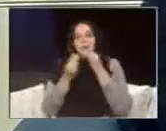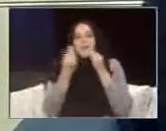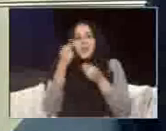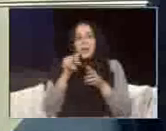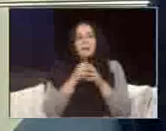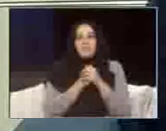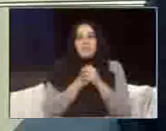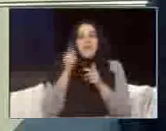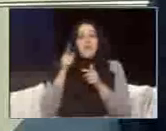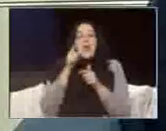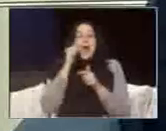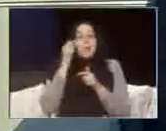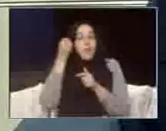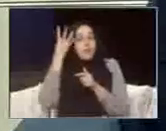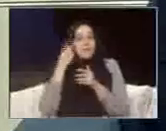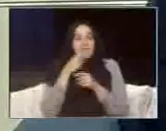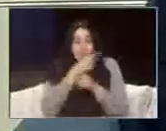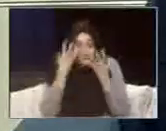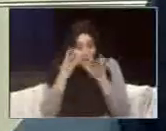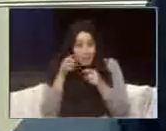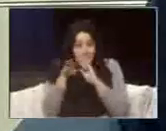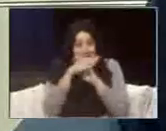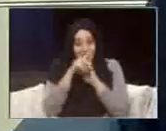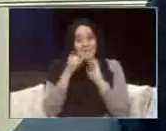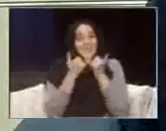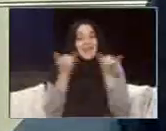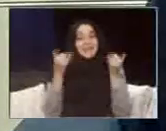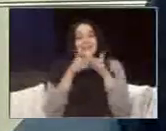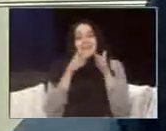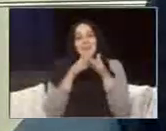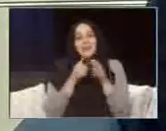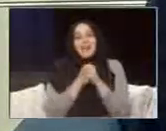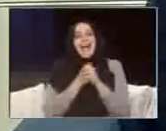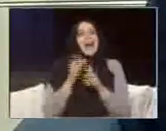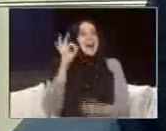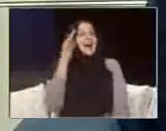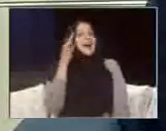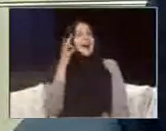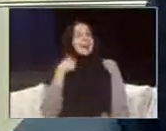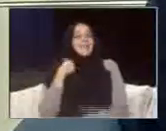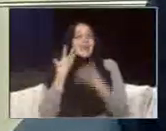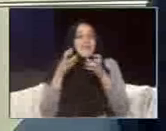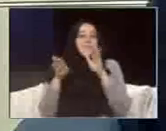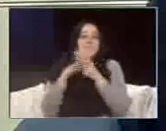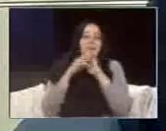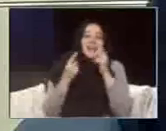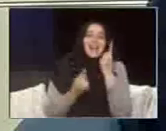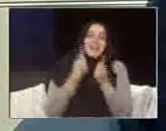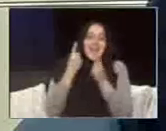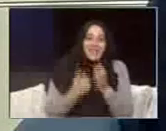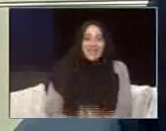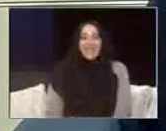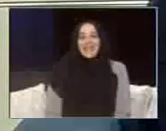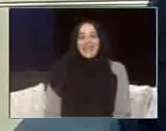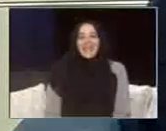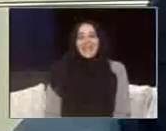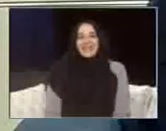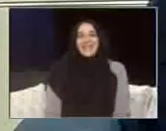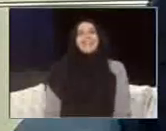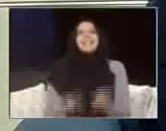يقول يفكرني انا واش قلت؟ انت حابه تروحي؟ شاف يا روح على بينك اخلي هذا. ان شاء الله ان شاء الله ربي